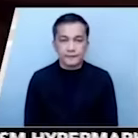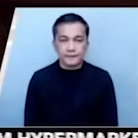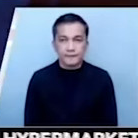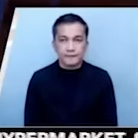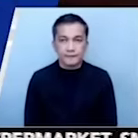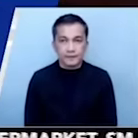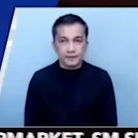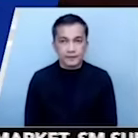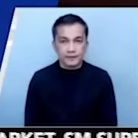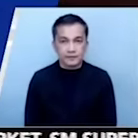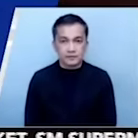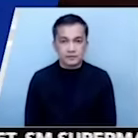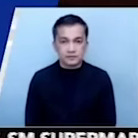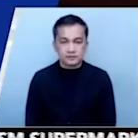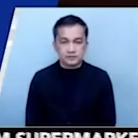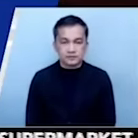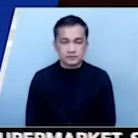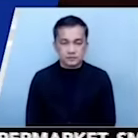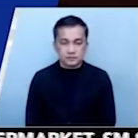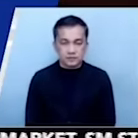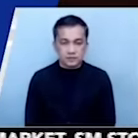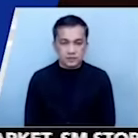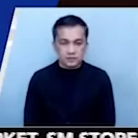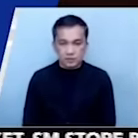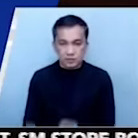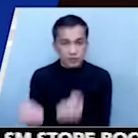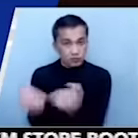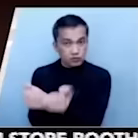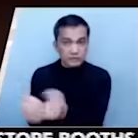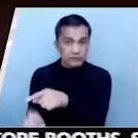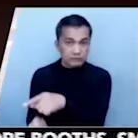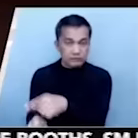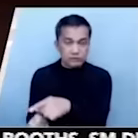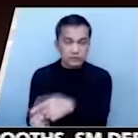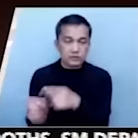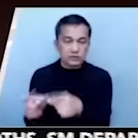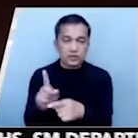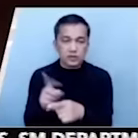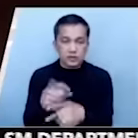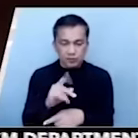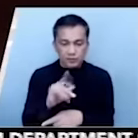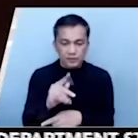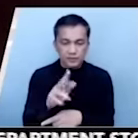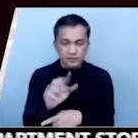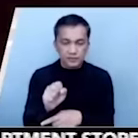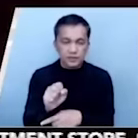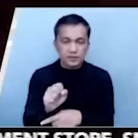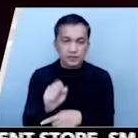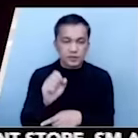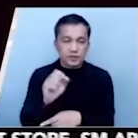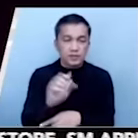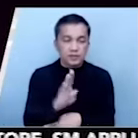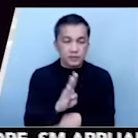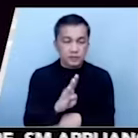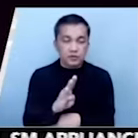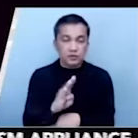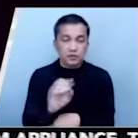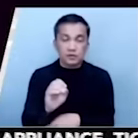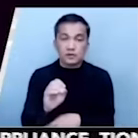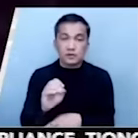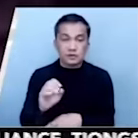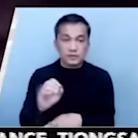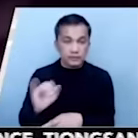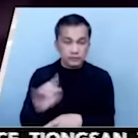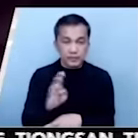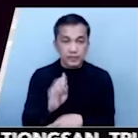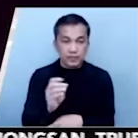fugitive justice. Agad pinosasan ng mga operatiba ng Fugitive Search Unit ng Bureau of Immigration ang Korean national na si